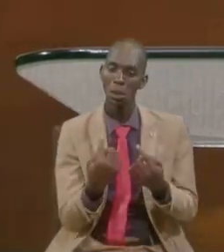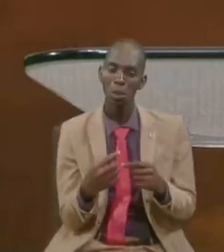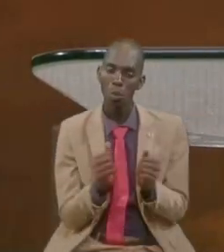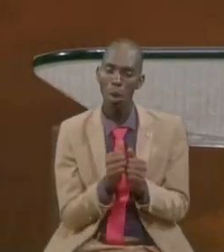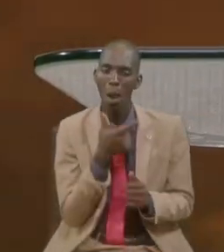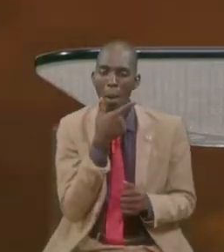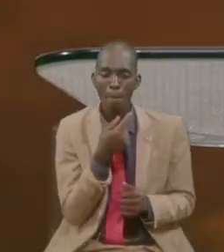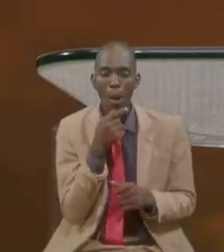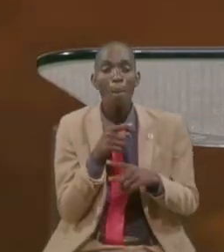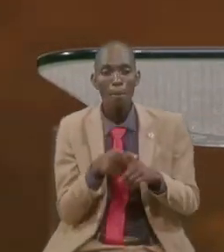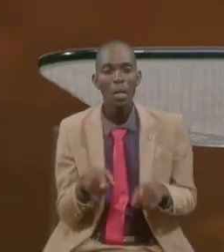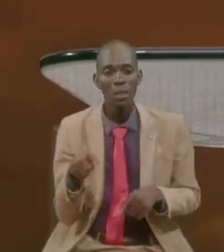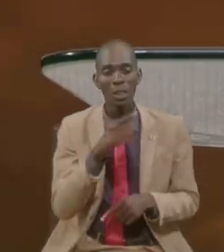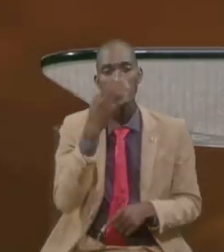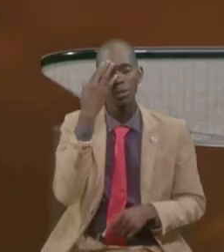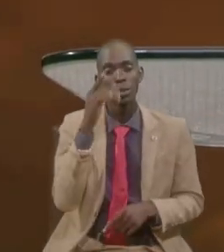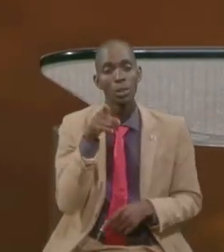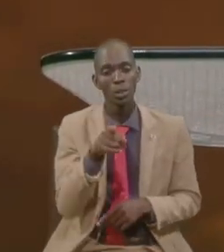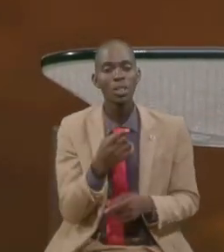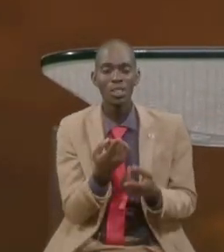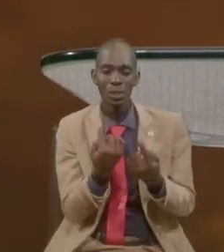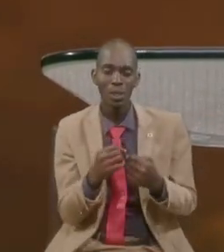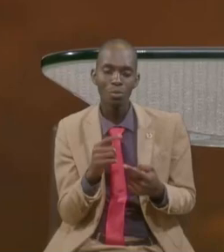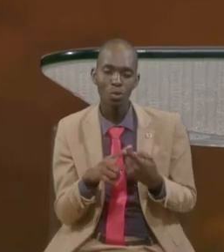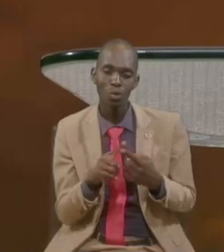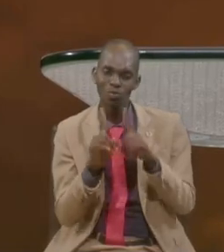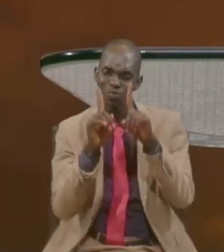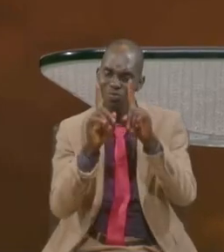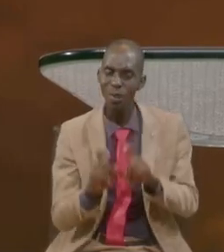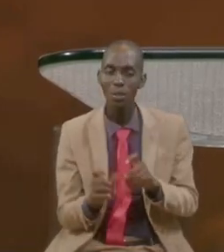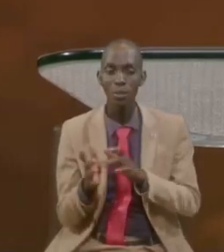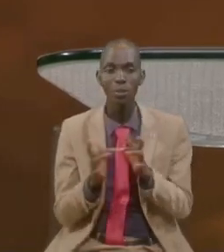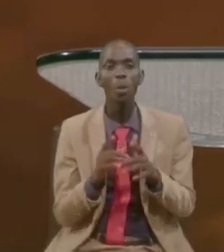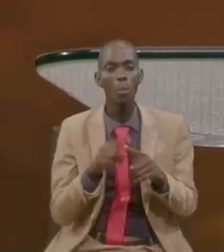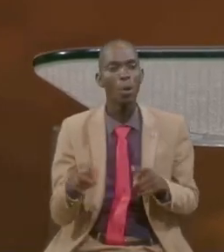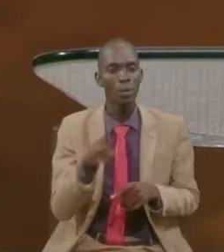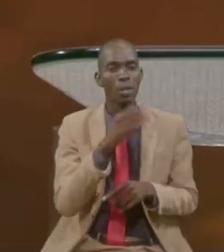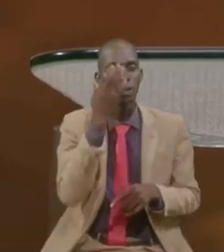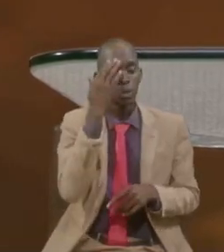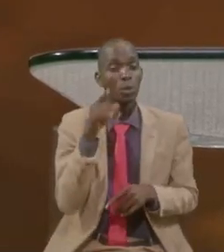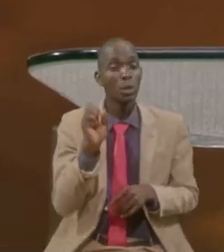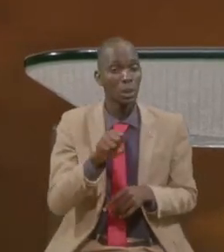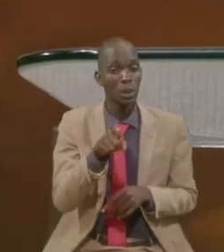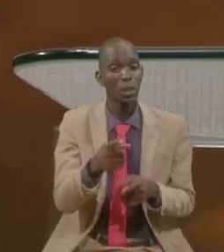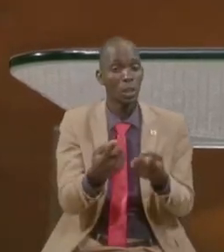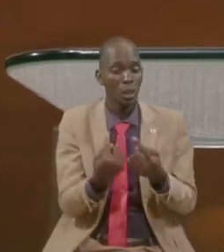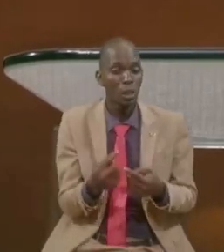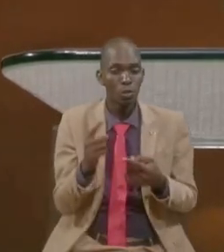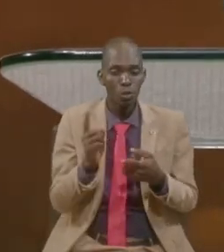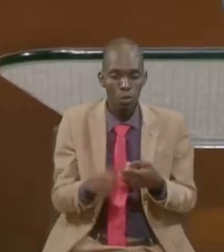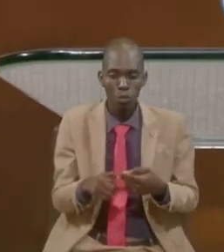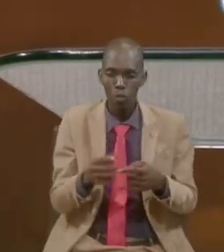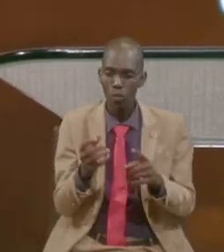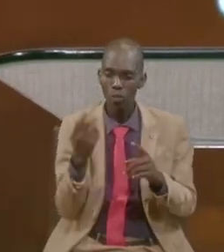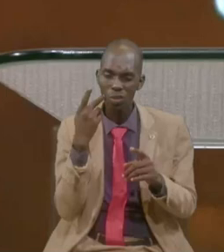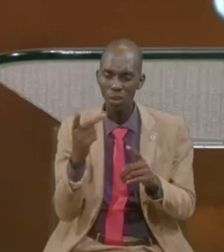es vrai. » Oui, quoi qu'il soit arrivé, voulant le tenter avec